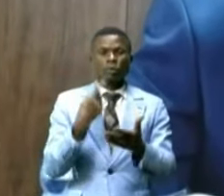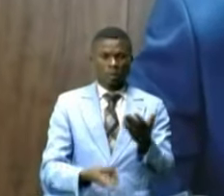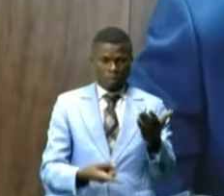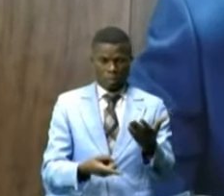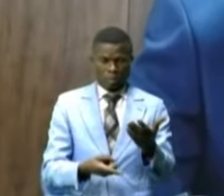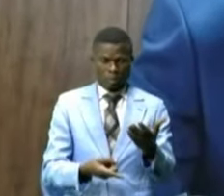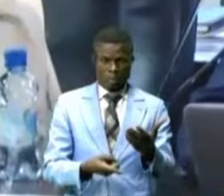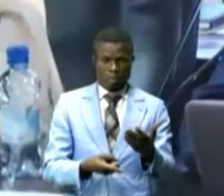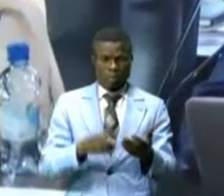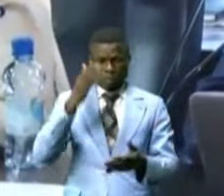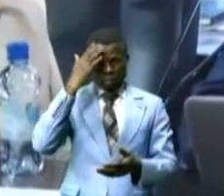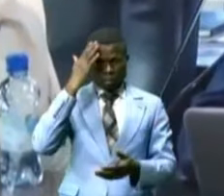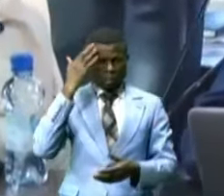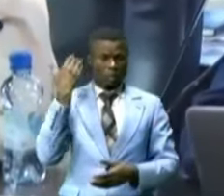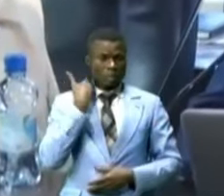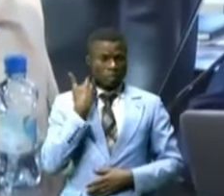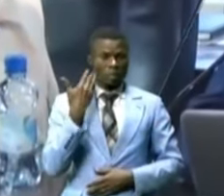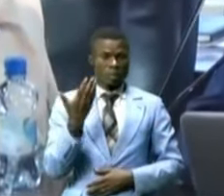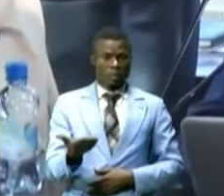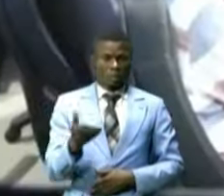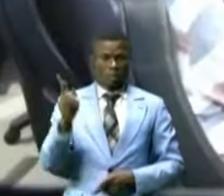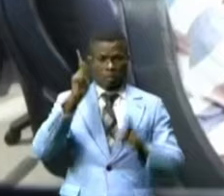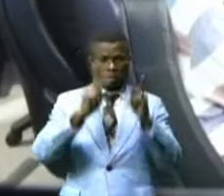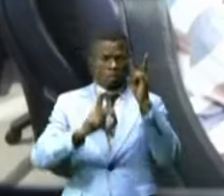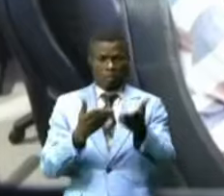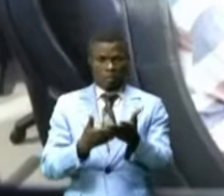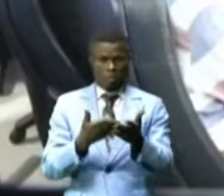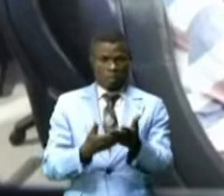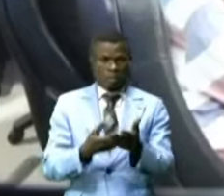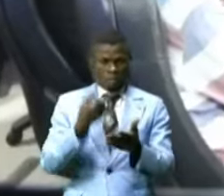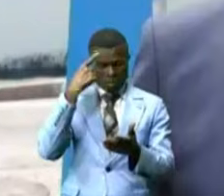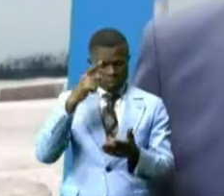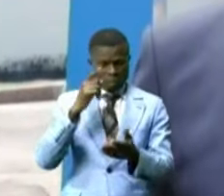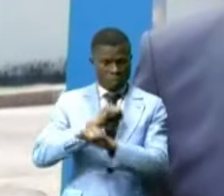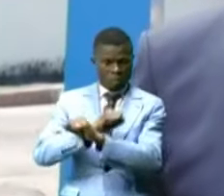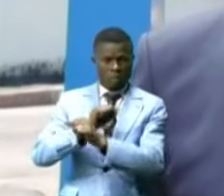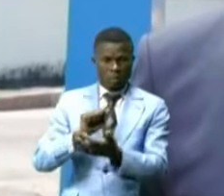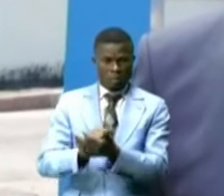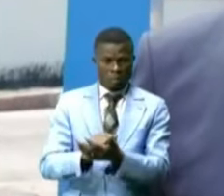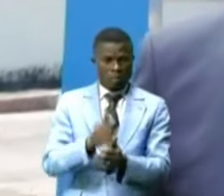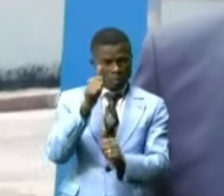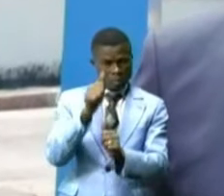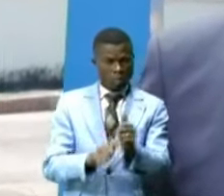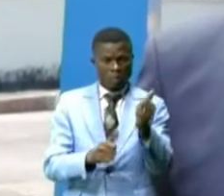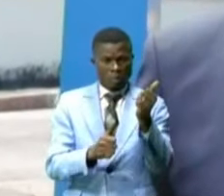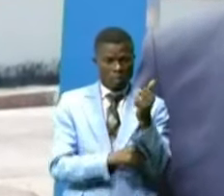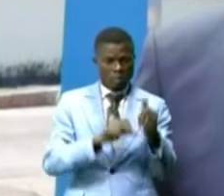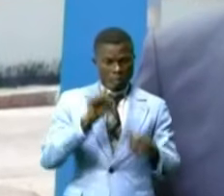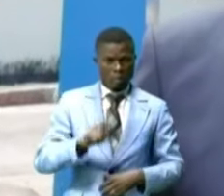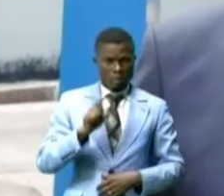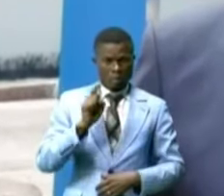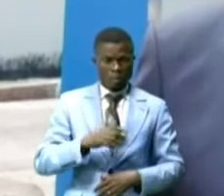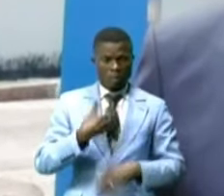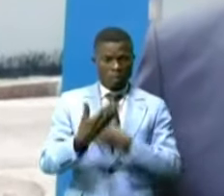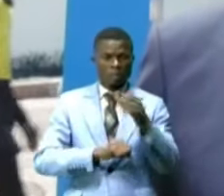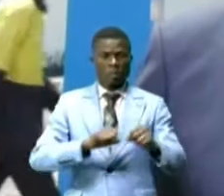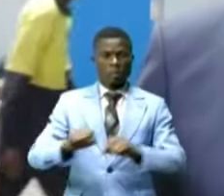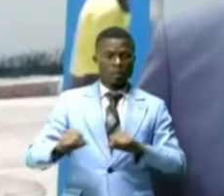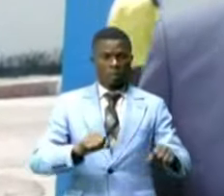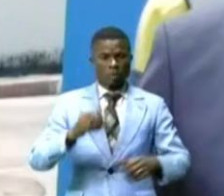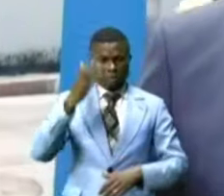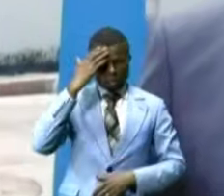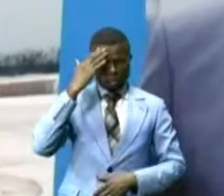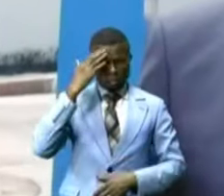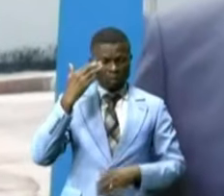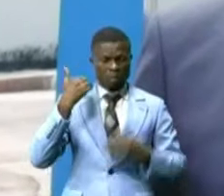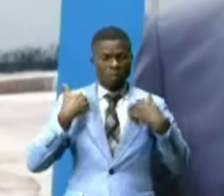c'est la connaissance de la maladie par le public pour mieux la prévenir. Que chaque personne doit pouvoir se dépister, doit savoir quel